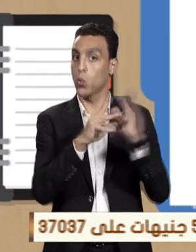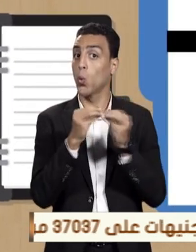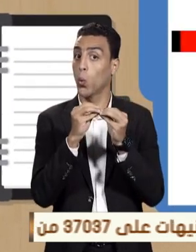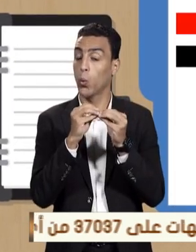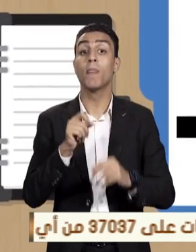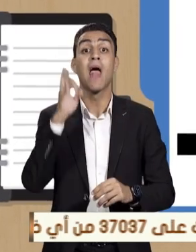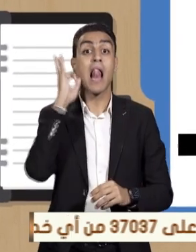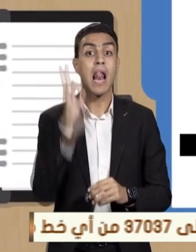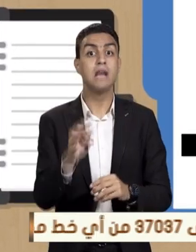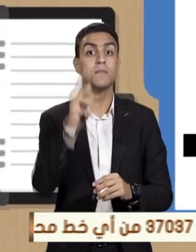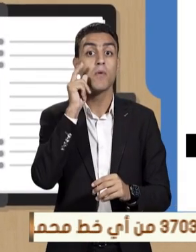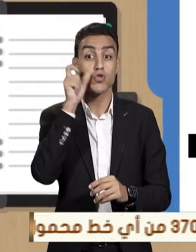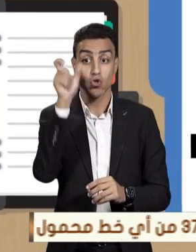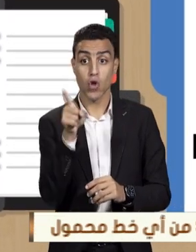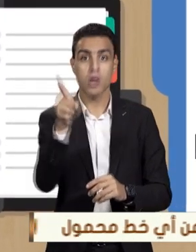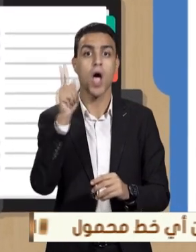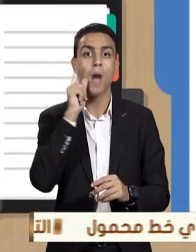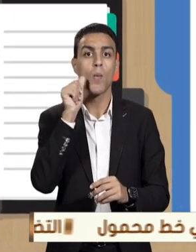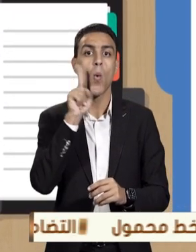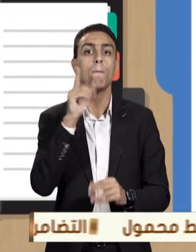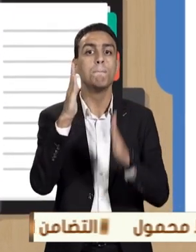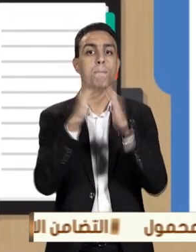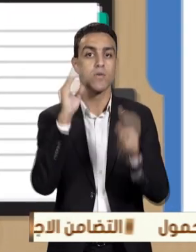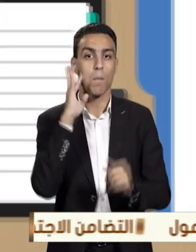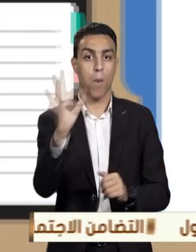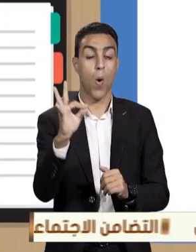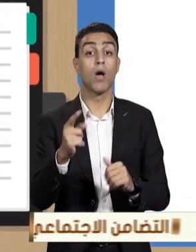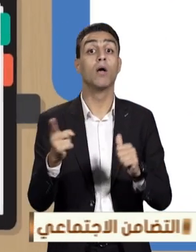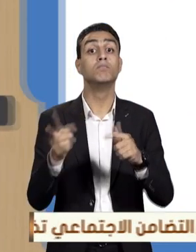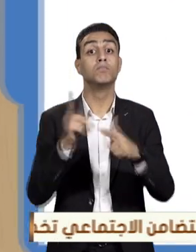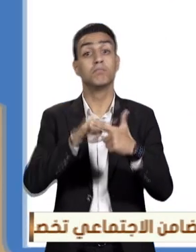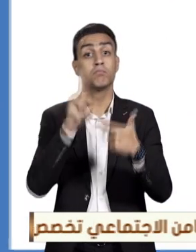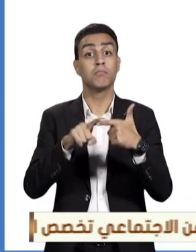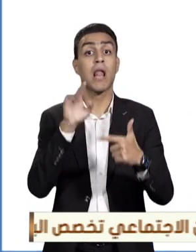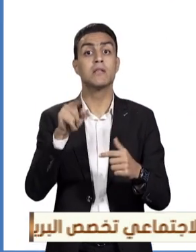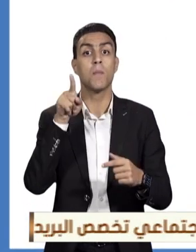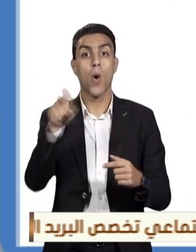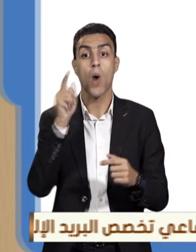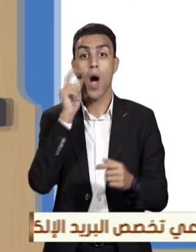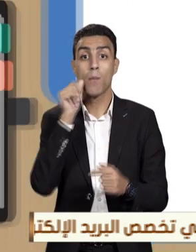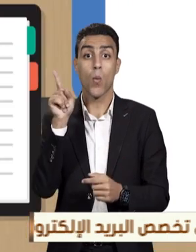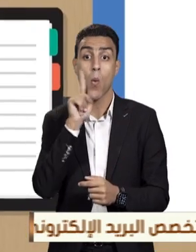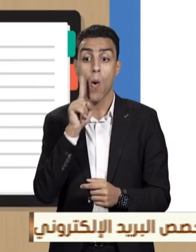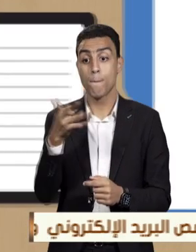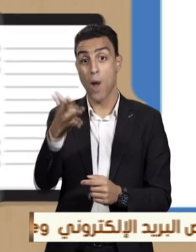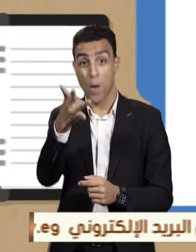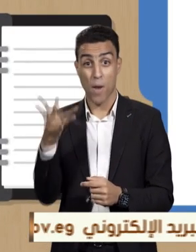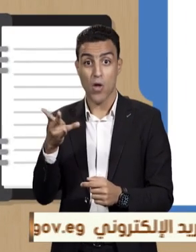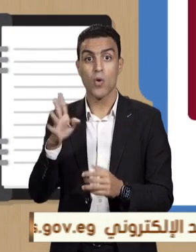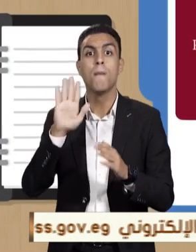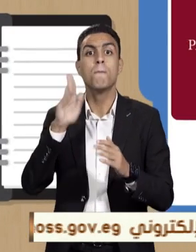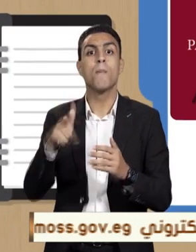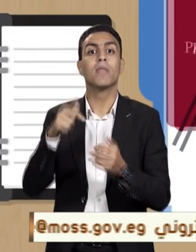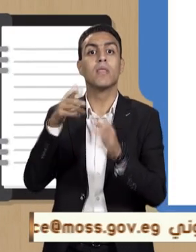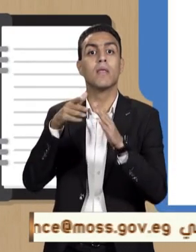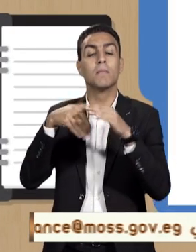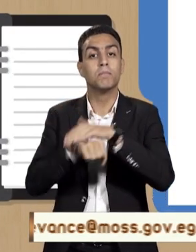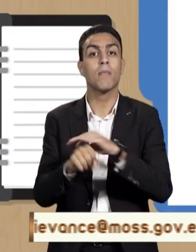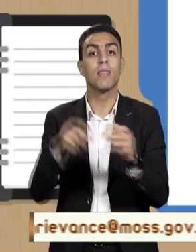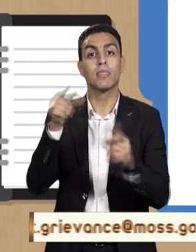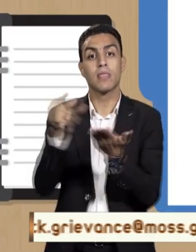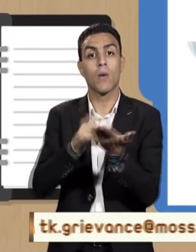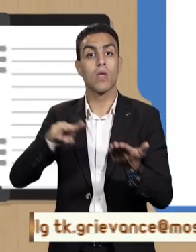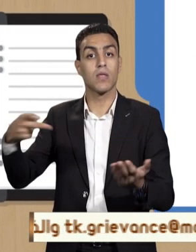وضوابط، وهي أن يكون مصرياً من أبوين مصريين، أن لا يكون قد حمل أو أي من والديه أو زوجه جنسية دولة